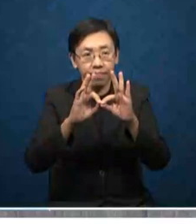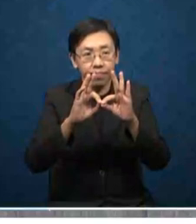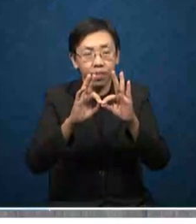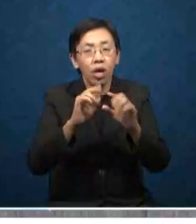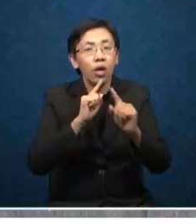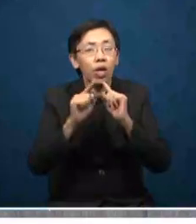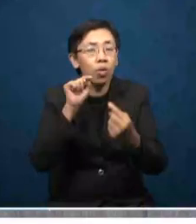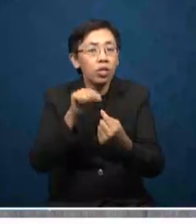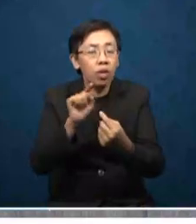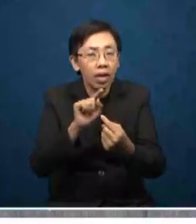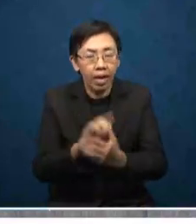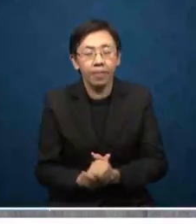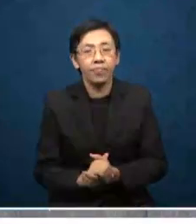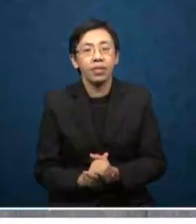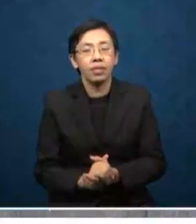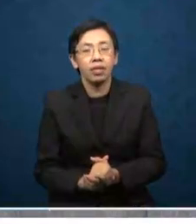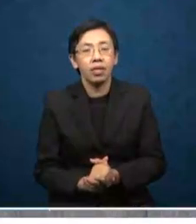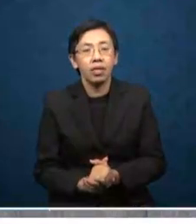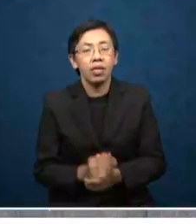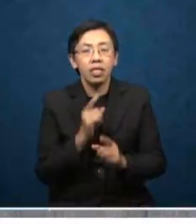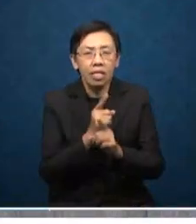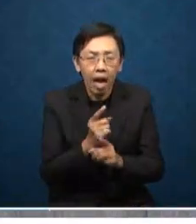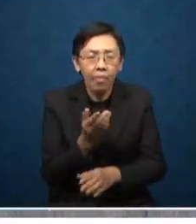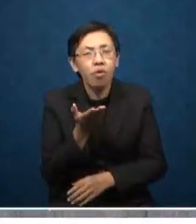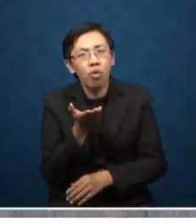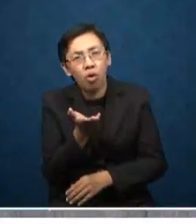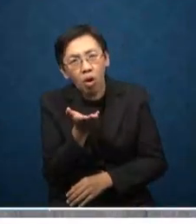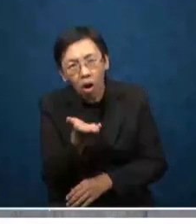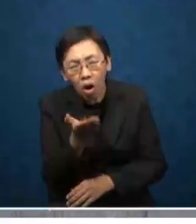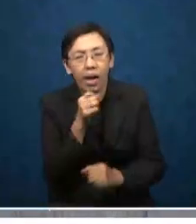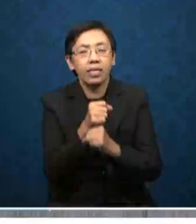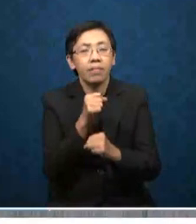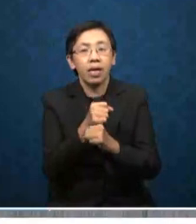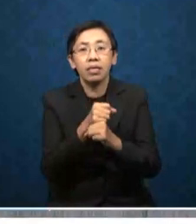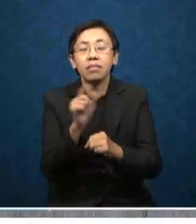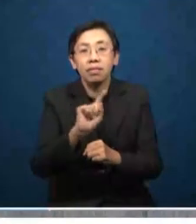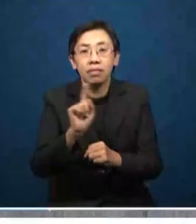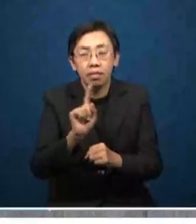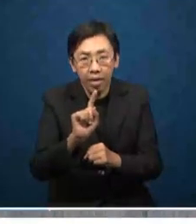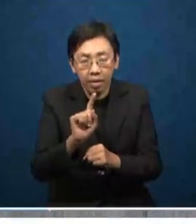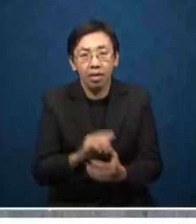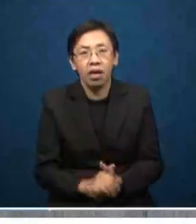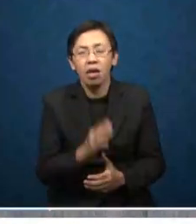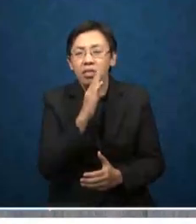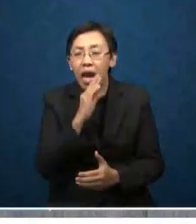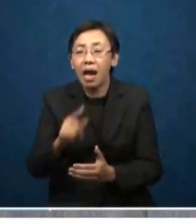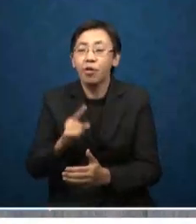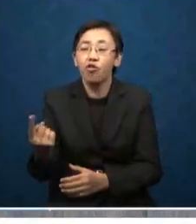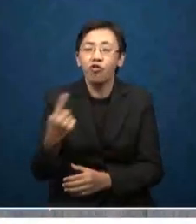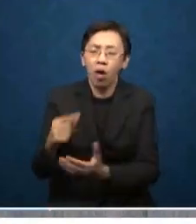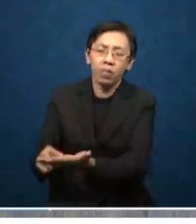อ้างถึงติดตามแล้วก็ขอร้องให้มีการดำเนินการก็คือเรื่องของคดีล่าช้า